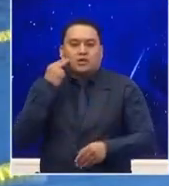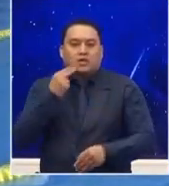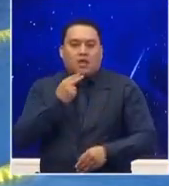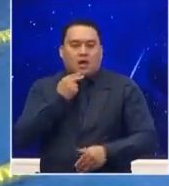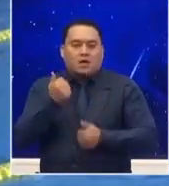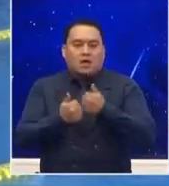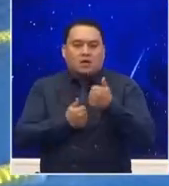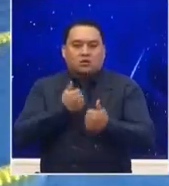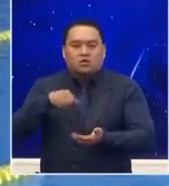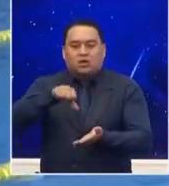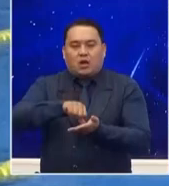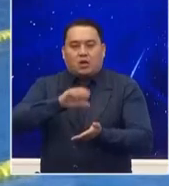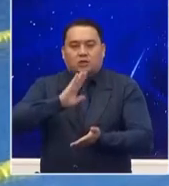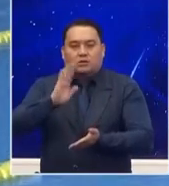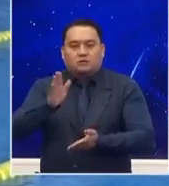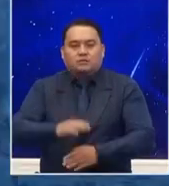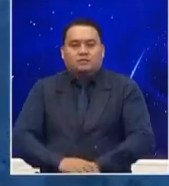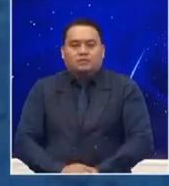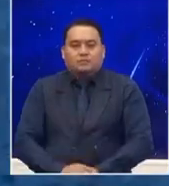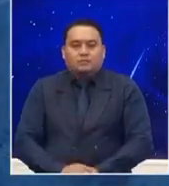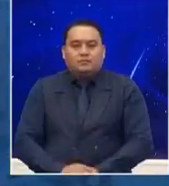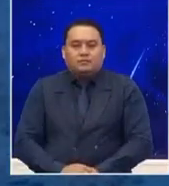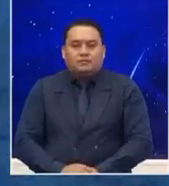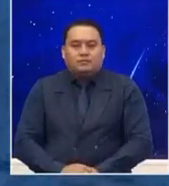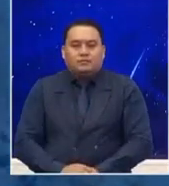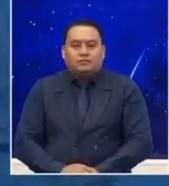желбірейтін Азия чемпионатына дайындалып жатыр.